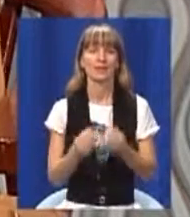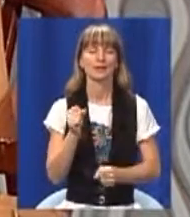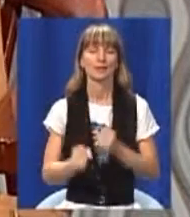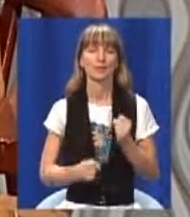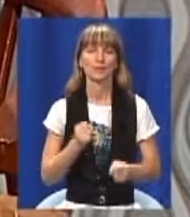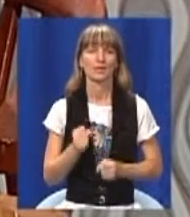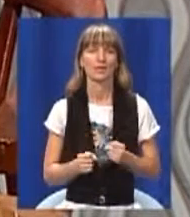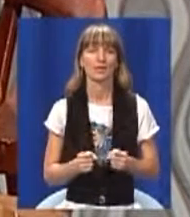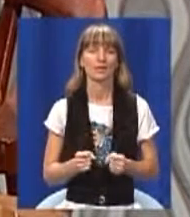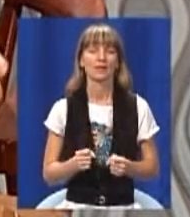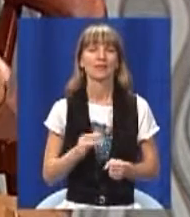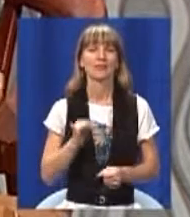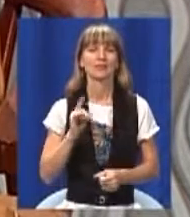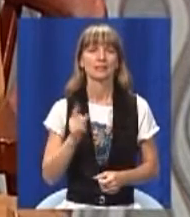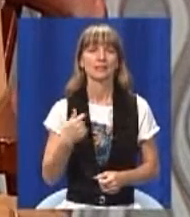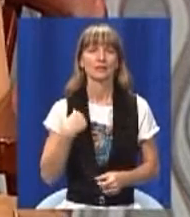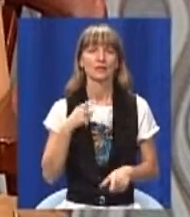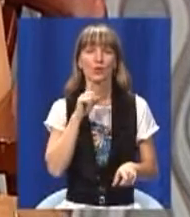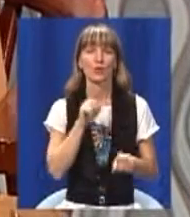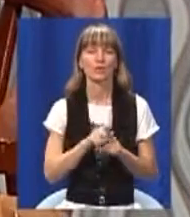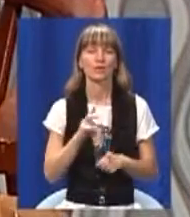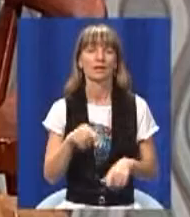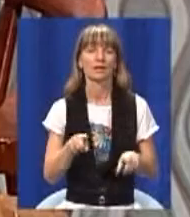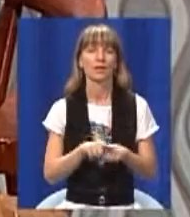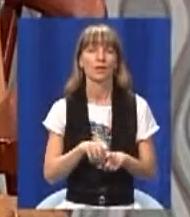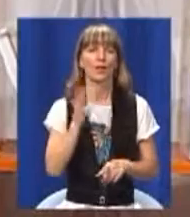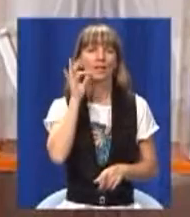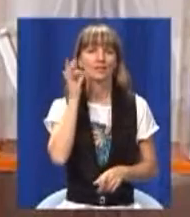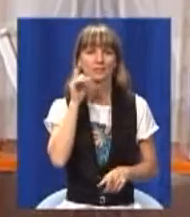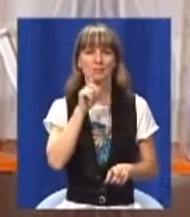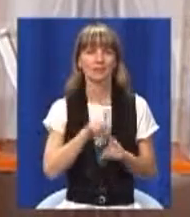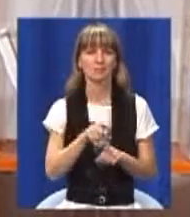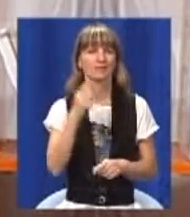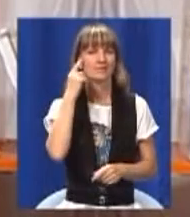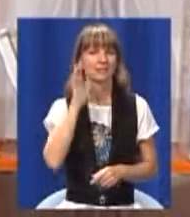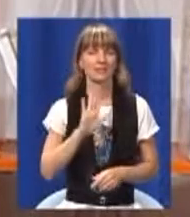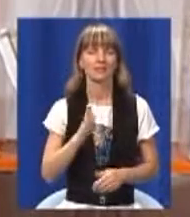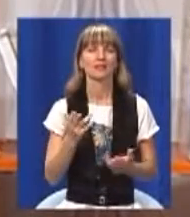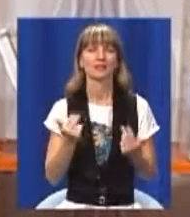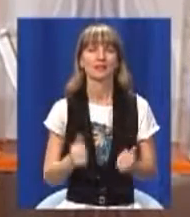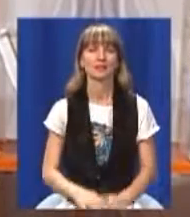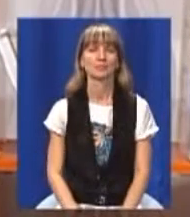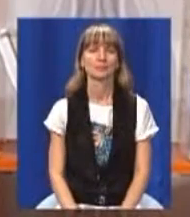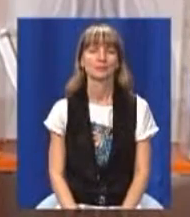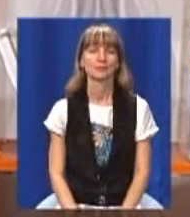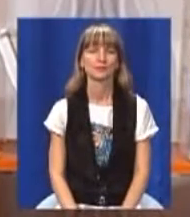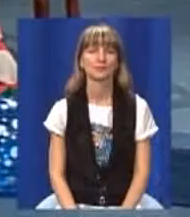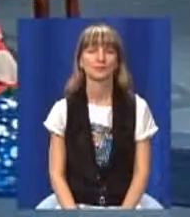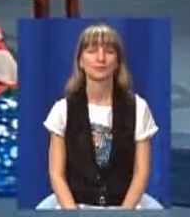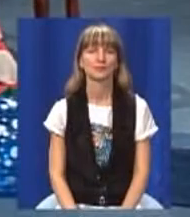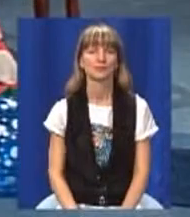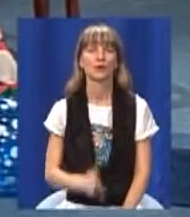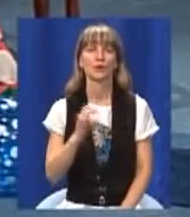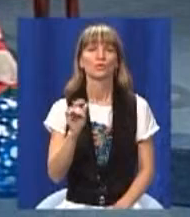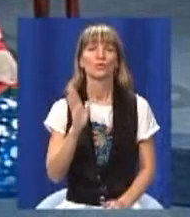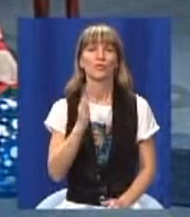бігає. І дійсно він дещо схожий на таку собі лисичку. Тобі не здається? Так. Так, дещо і схоже. Ну